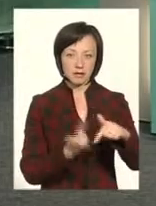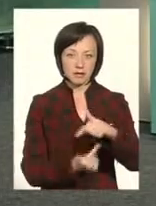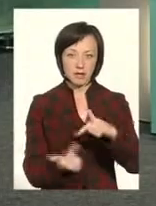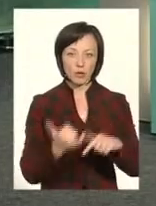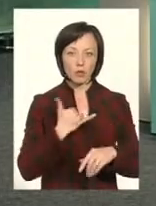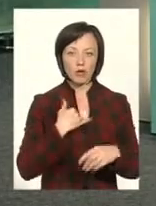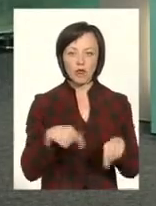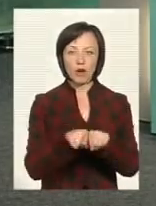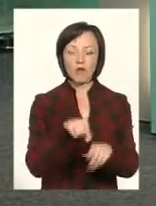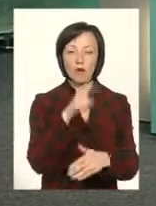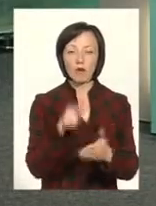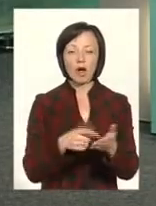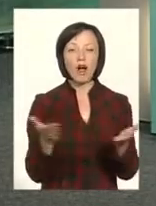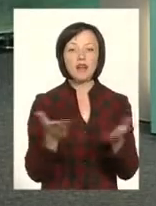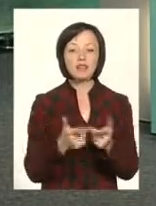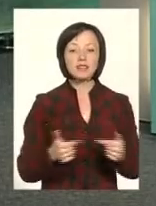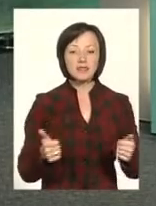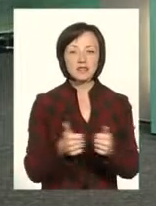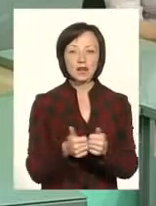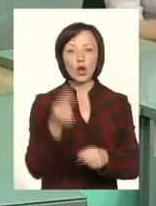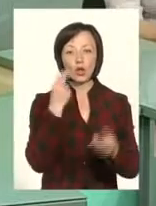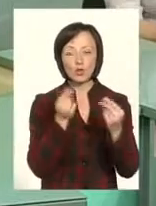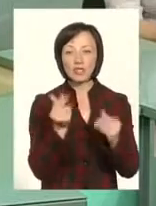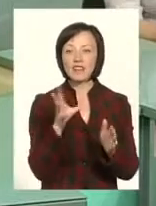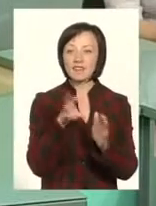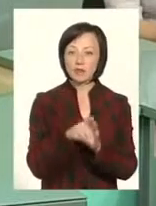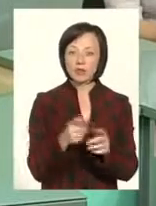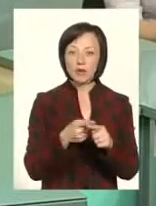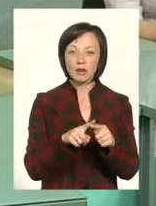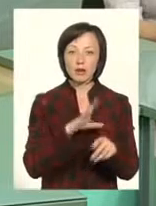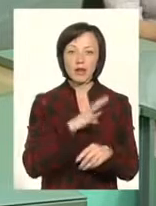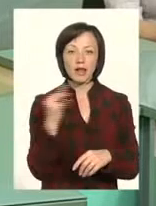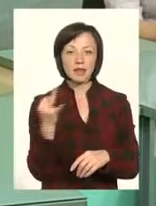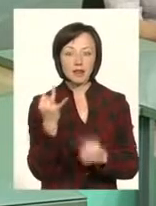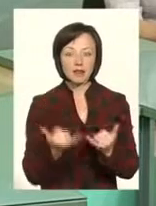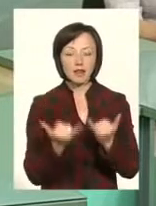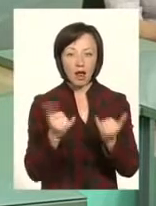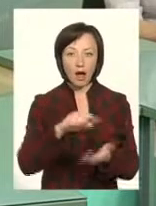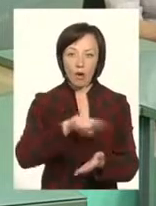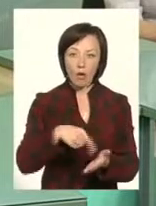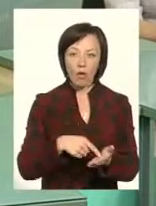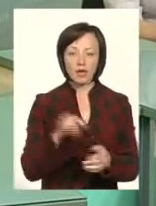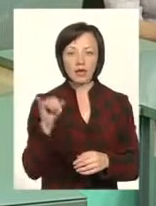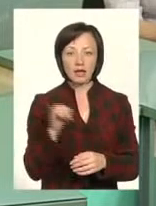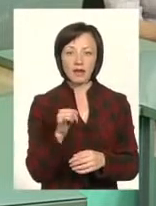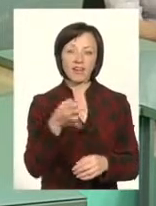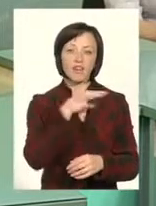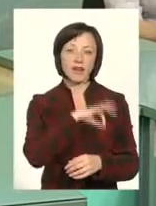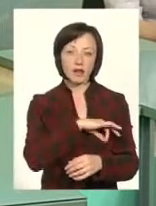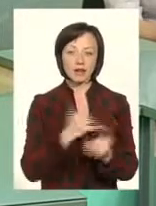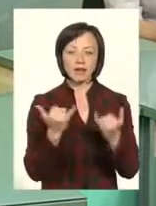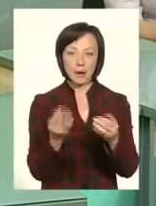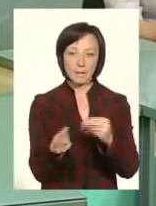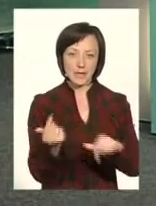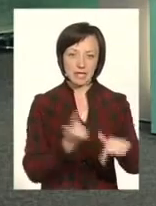предприниматель. И у меня такой вопрос. Какие сферы сейчас лучше инвестировать, так чтобы это было интересно и для города, ну и выгодно для